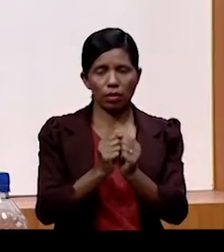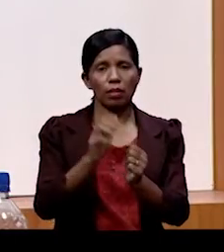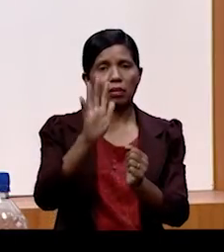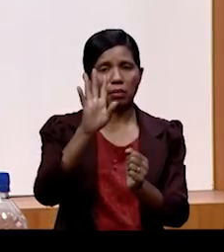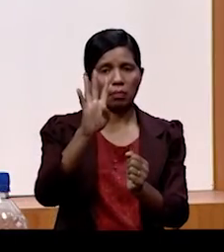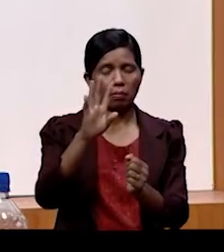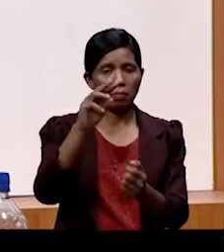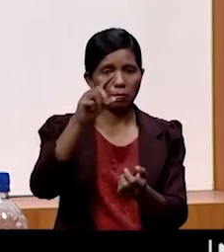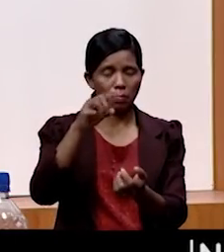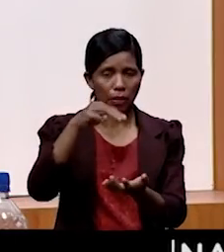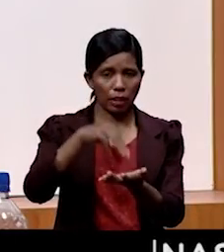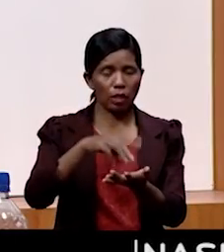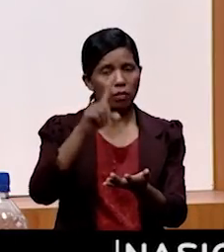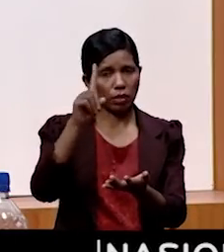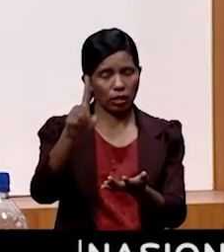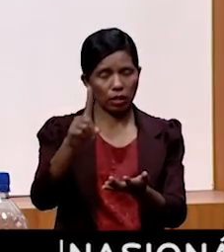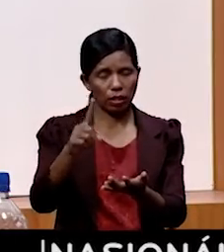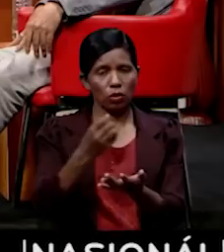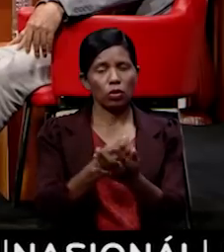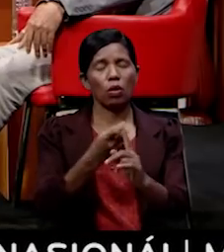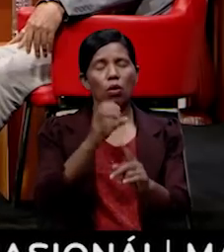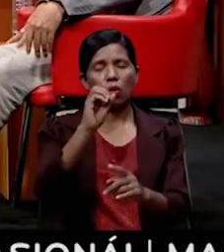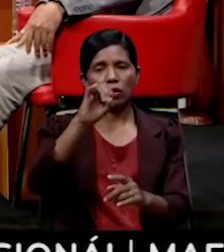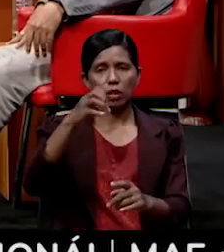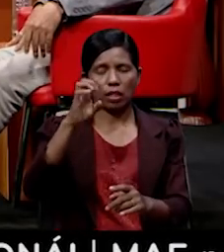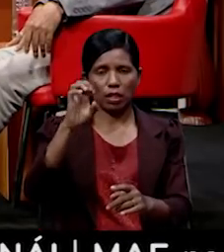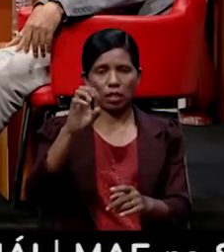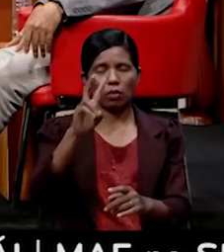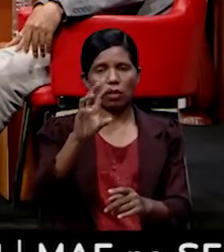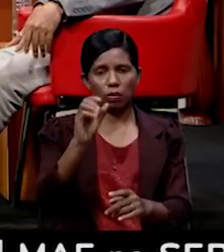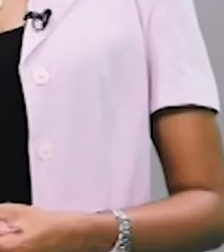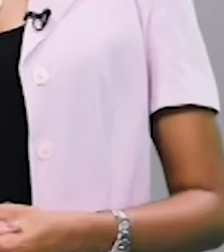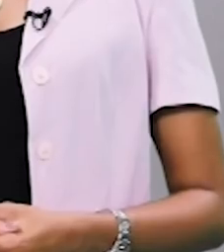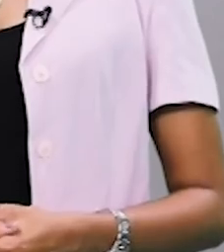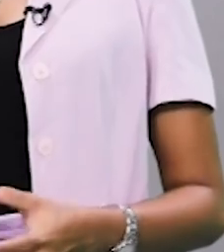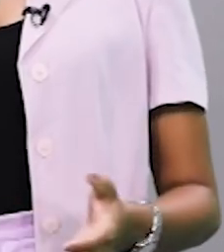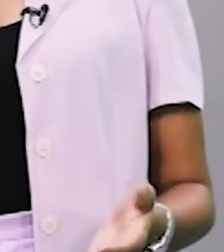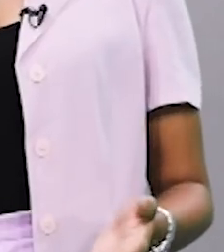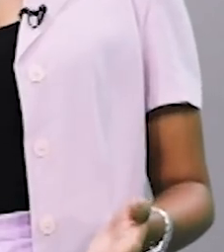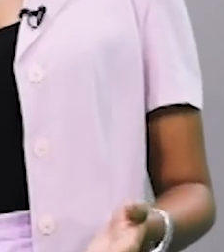ho se orçamento geral estado rihun rua nulu racing ida. Gasparinha de Souza Mati.